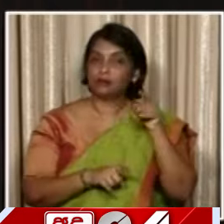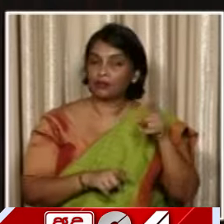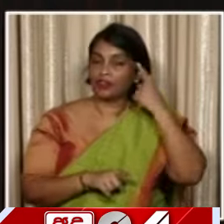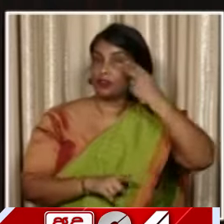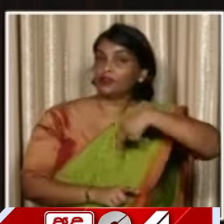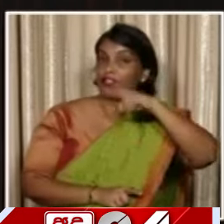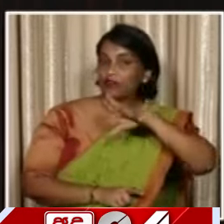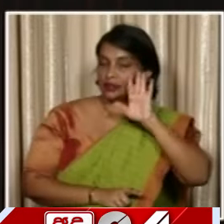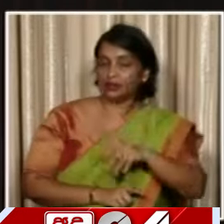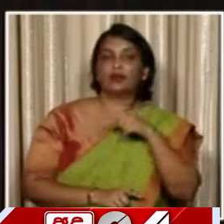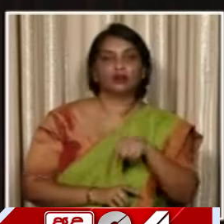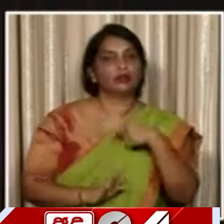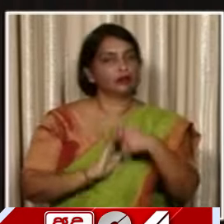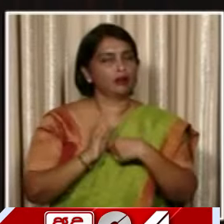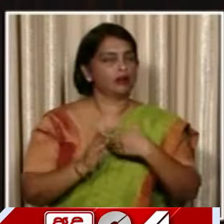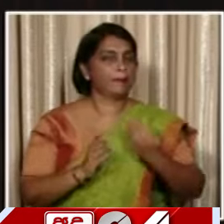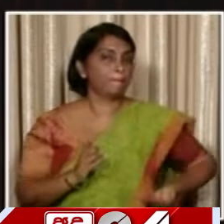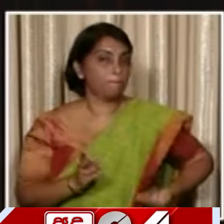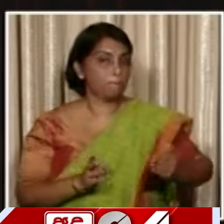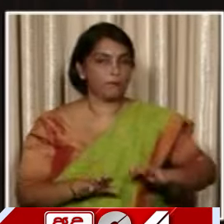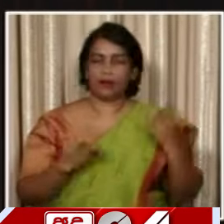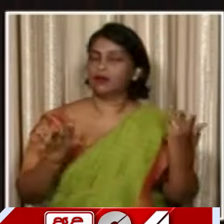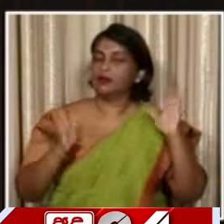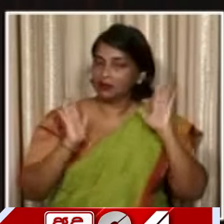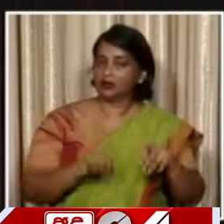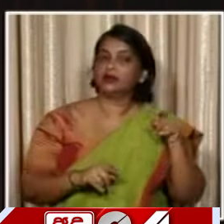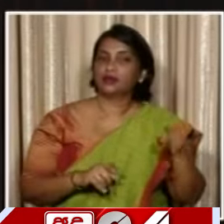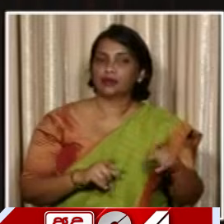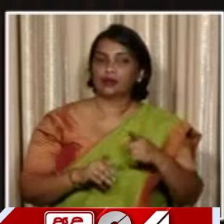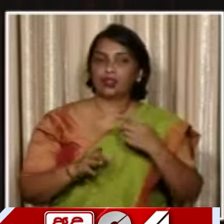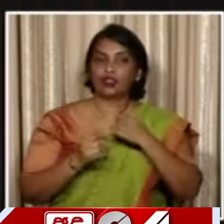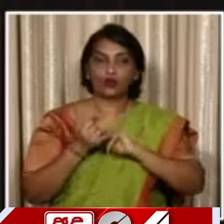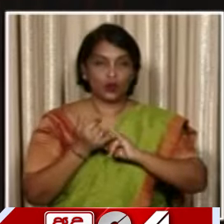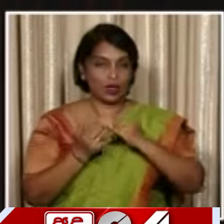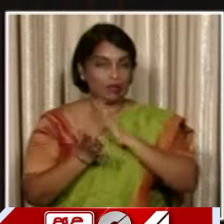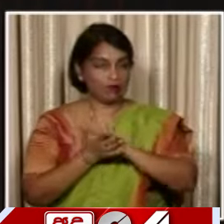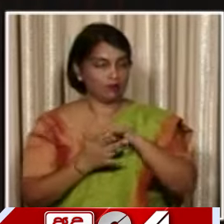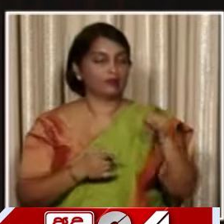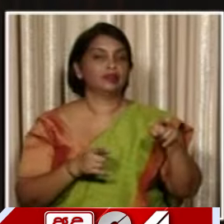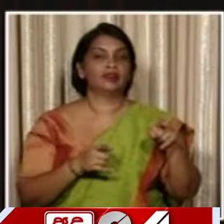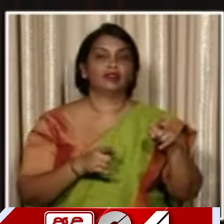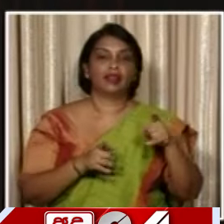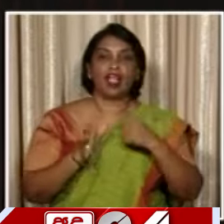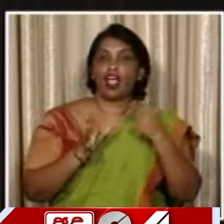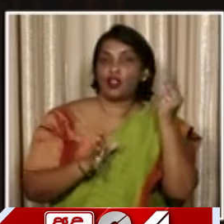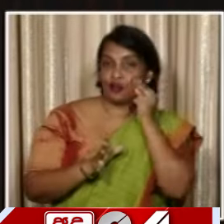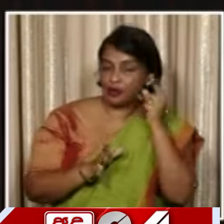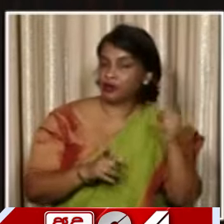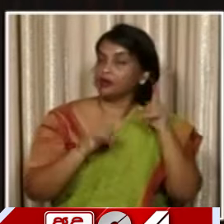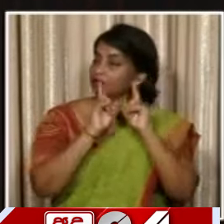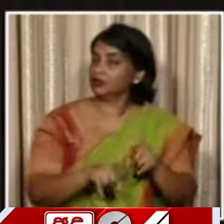විශ්වාසය තියපු නිසා අපේ රට බංගලි දේශයක් වුණේ නැහැ. ඒ වගේම හඳුන්නේ තිලට එවගේම අනුර කුමාරලාට